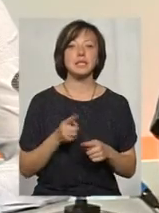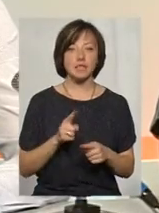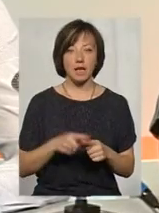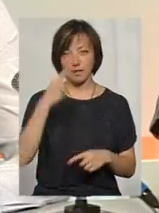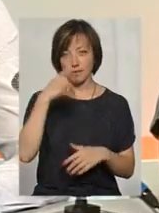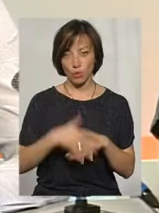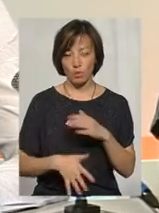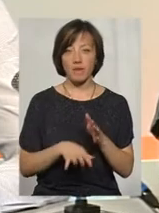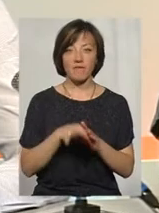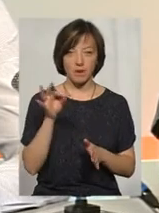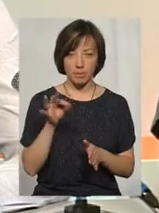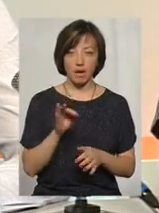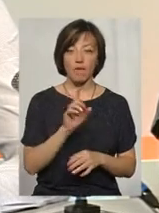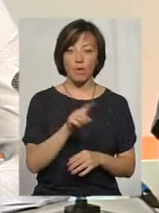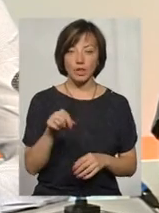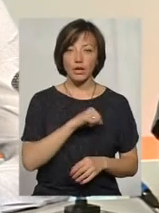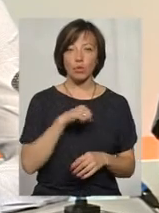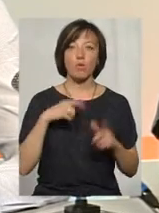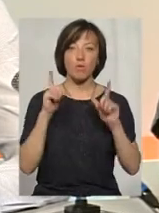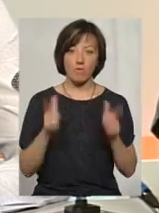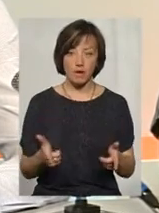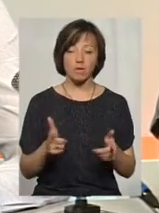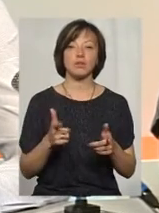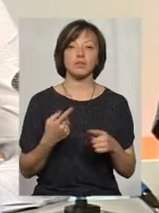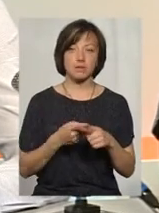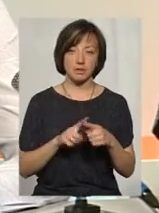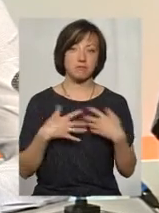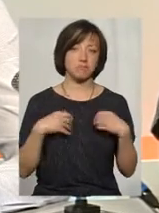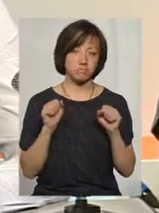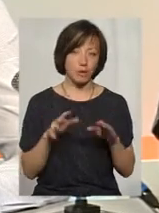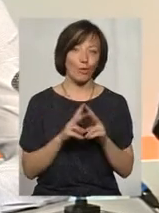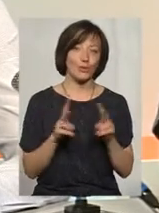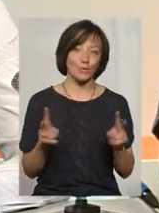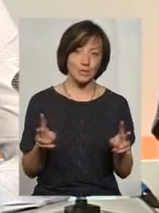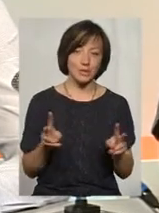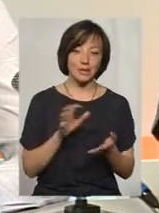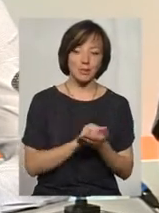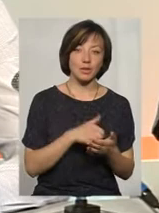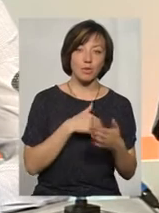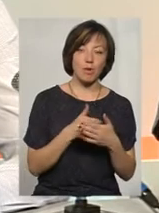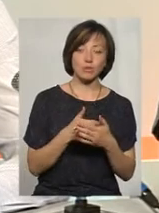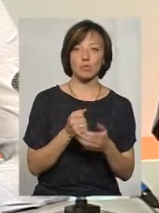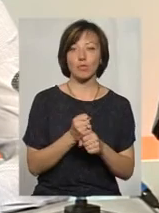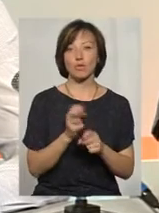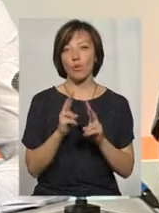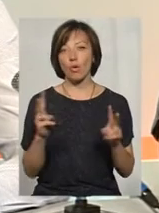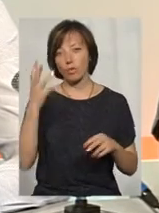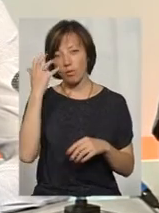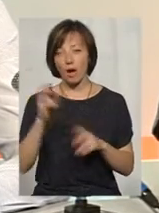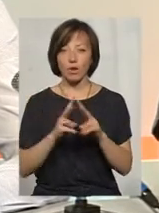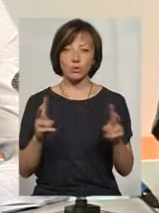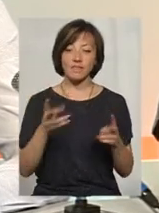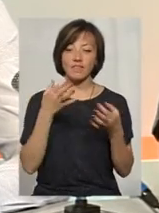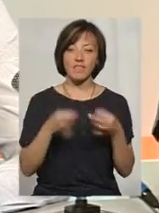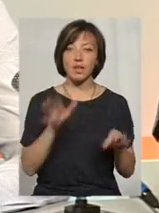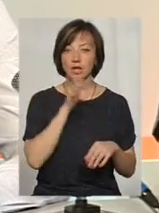свідомий вибір. Вони добровільно пішли на таку жертву. Хтось займається громадською роботою, в когось є якесь хобі, а хтось свій вільний